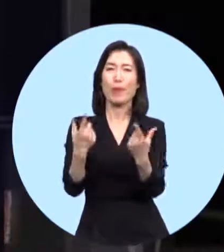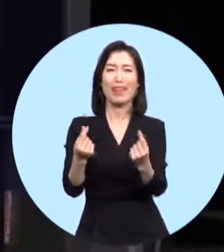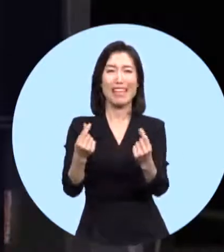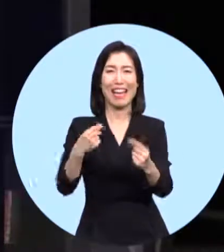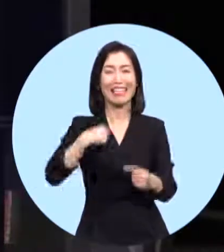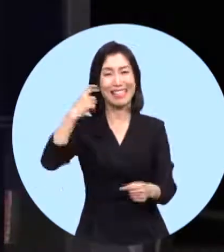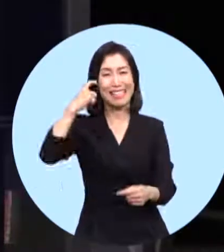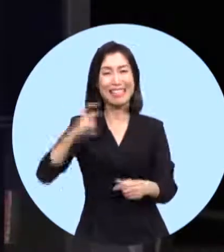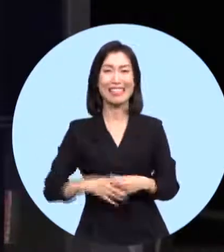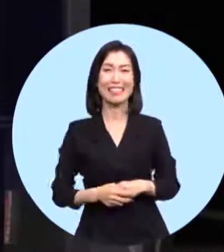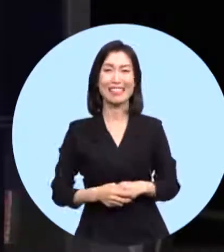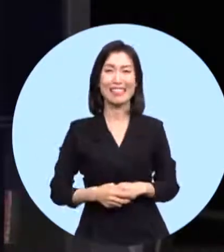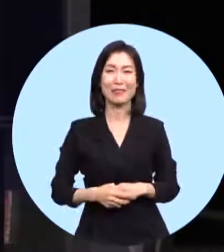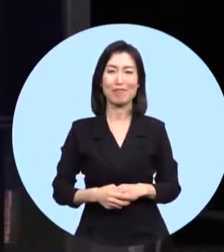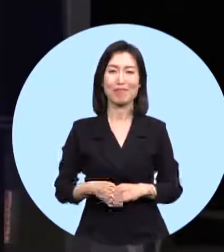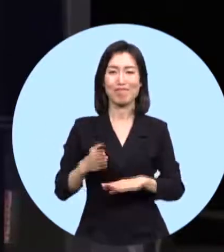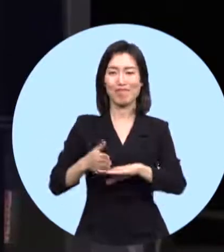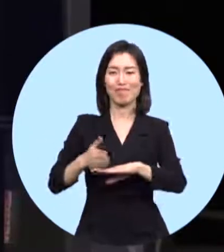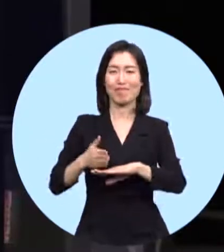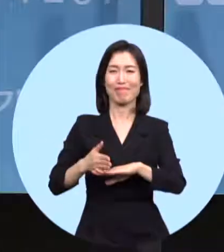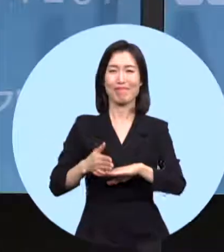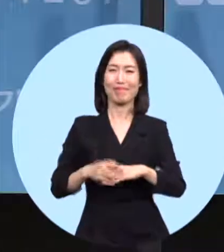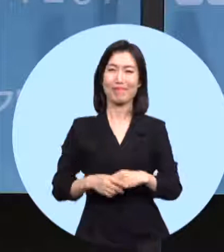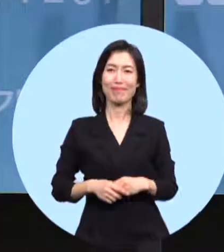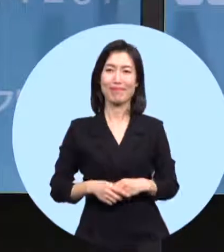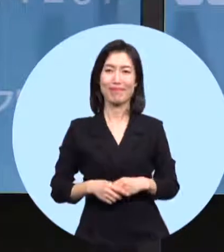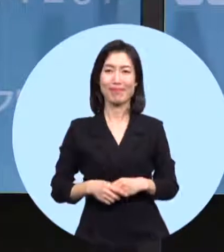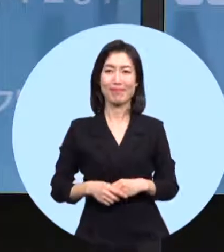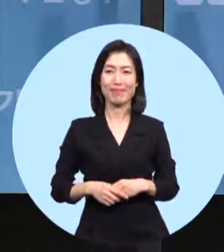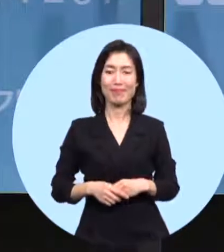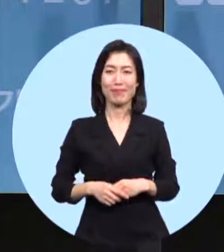없다. 그렇게 생각을 합니다. 예, 감사합니다.